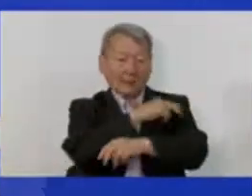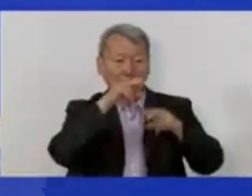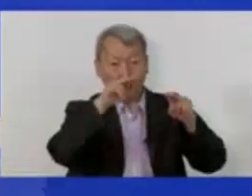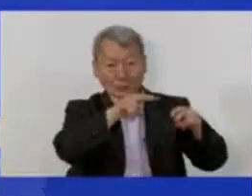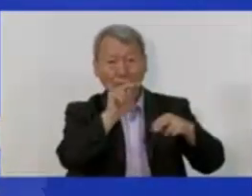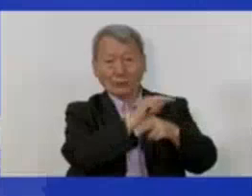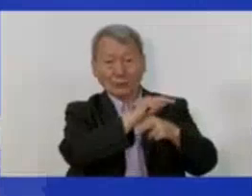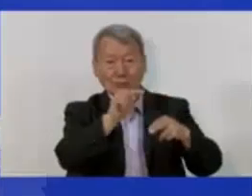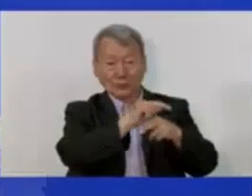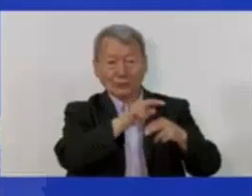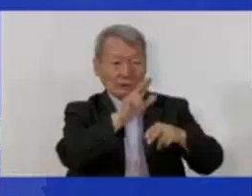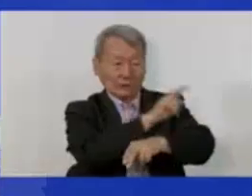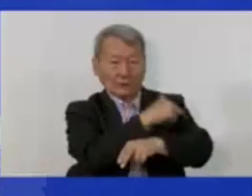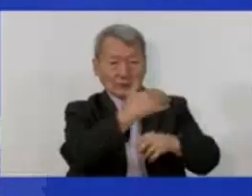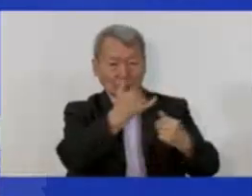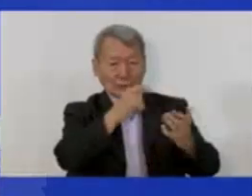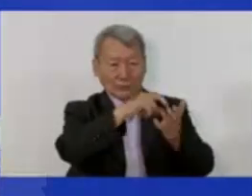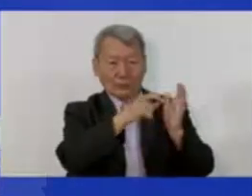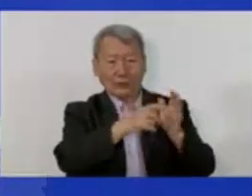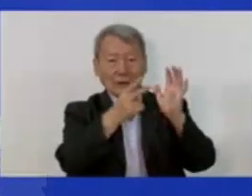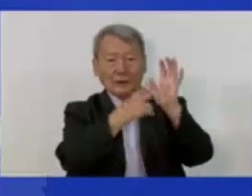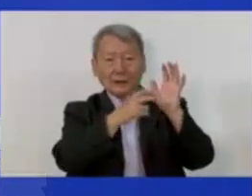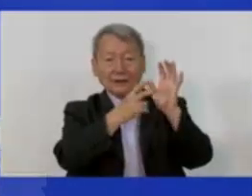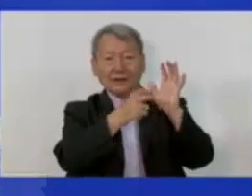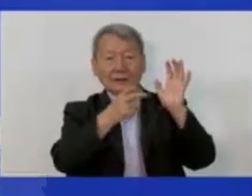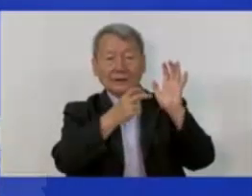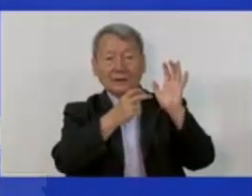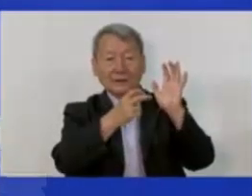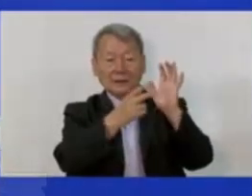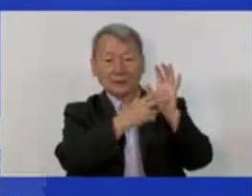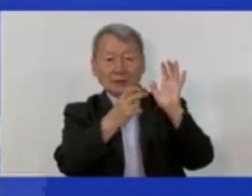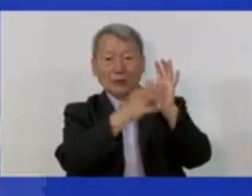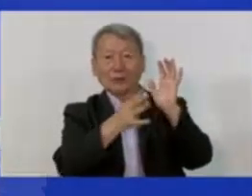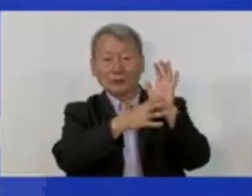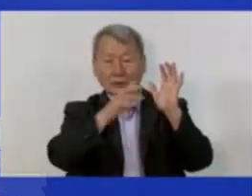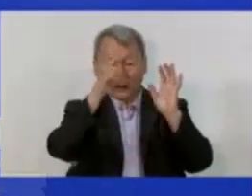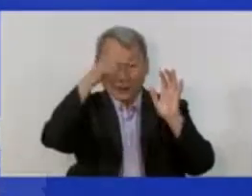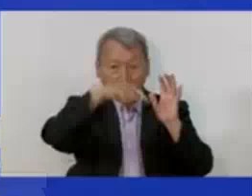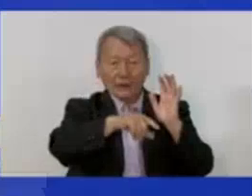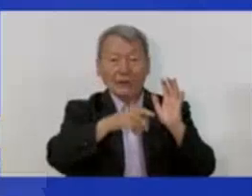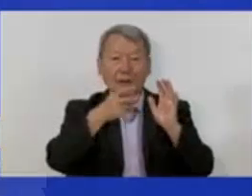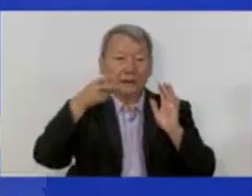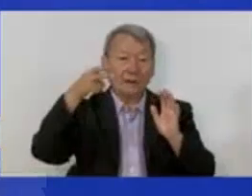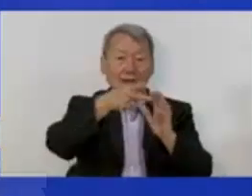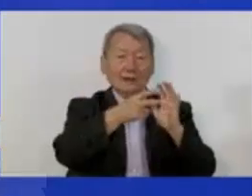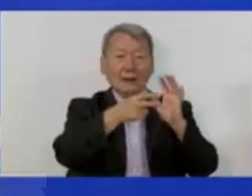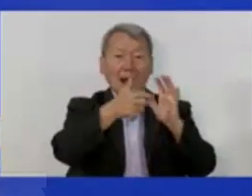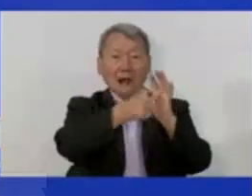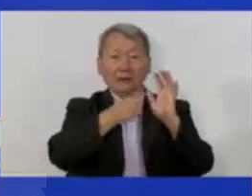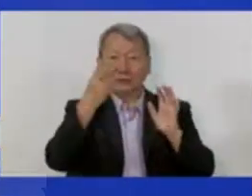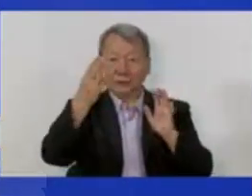Стационарларда жатқан бейтаптар бүгінгі күнде 7792-ні түзді. Алардың ішінен